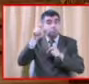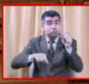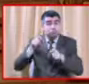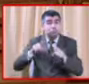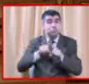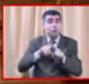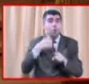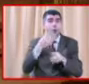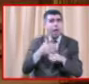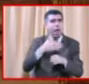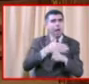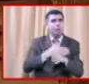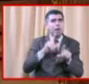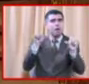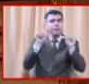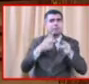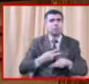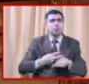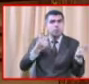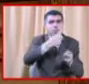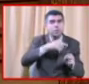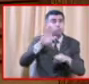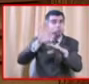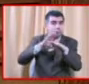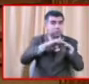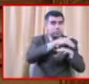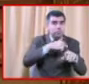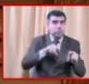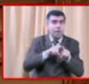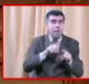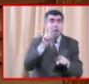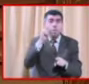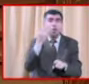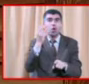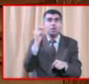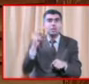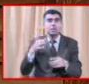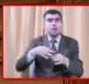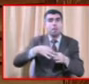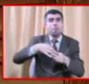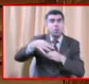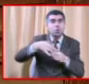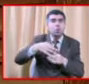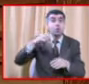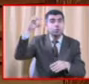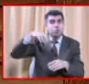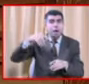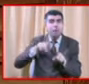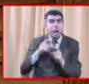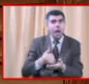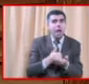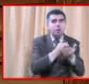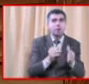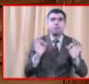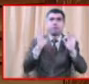نشرات انذاريه ولكن اجرتوا المواطن. المواطن تقول لي راه غتكون عندك 120 ملم ولكن اجرتوا ليه. هو